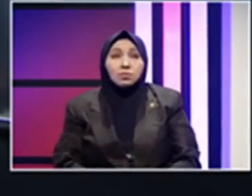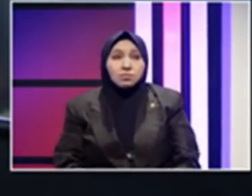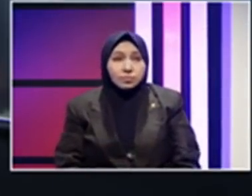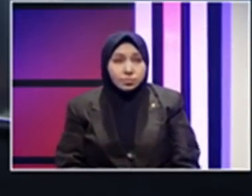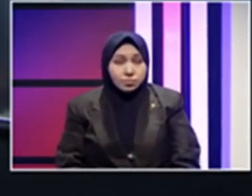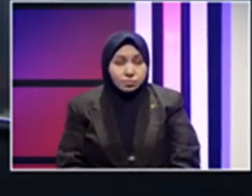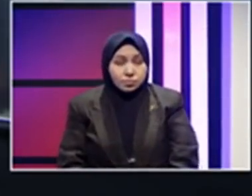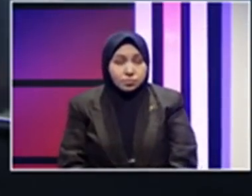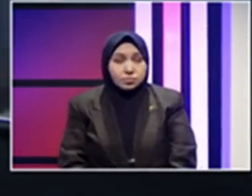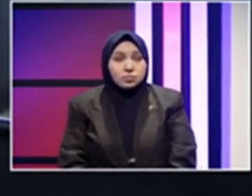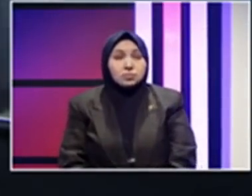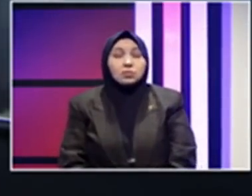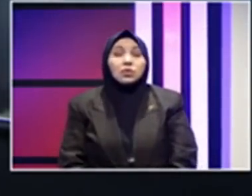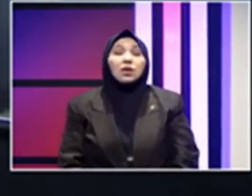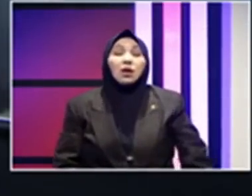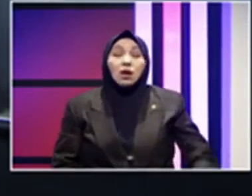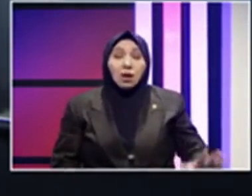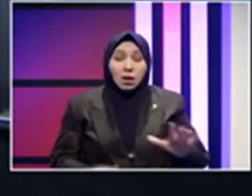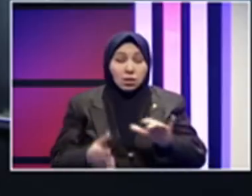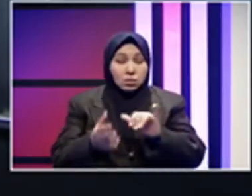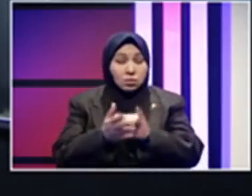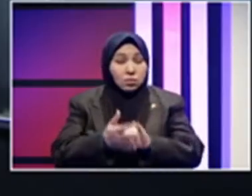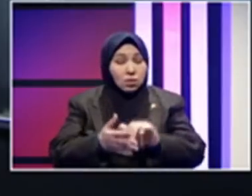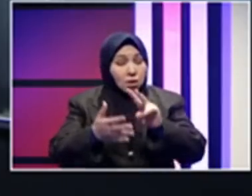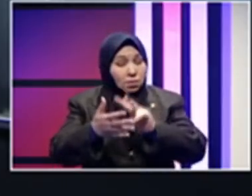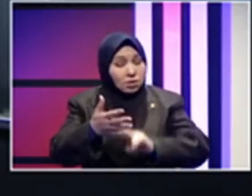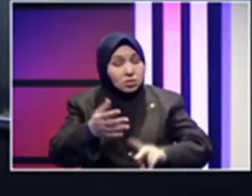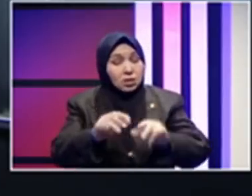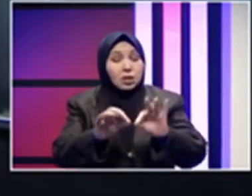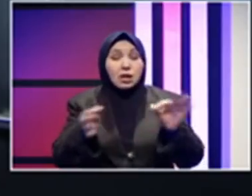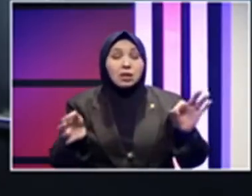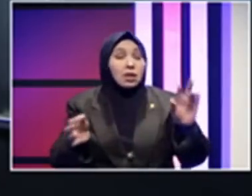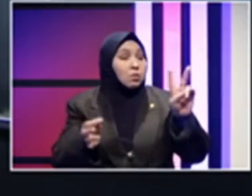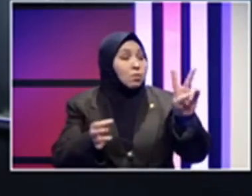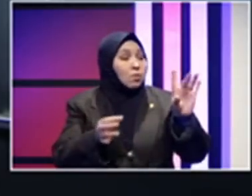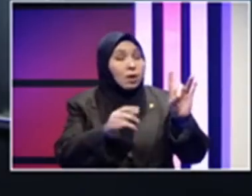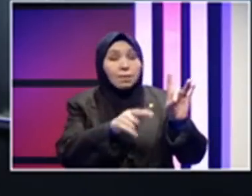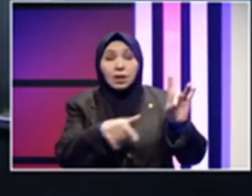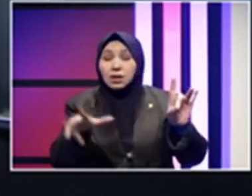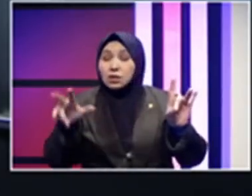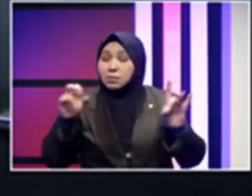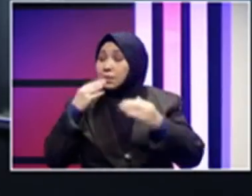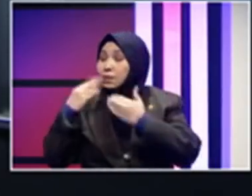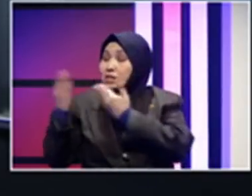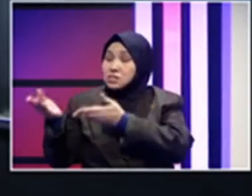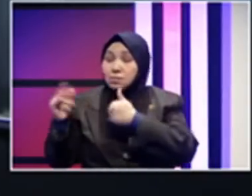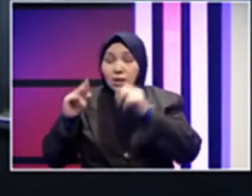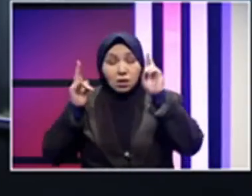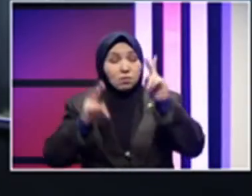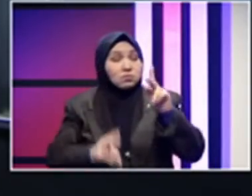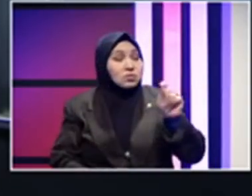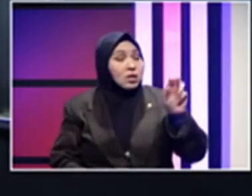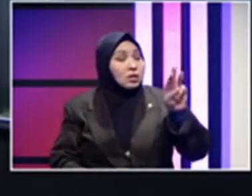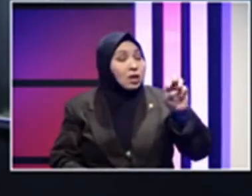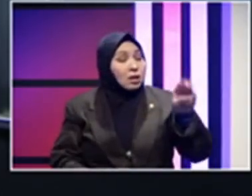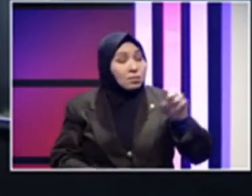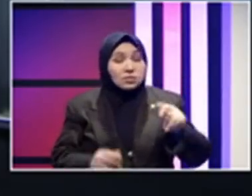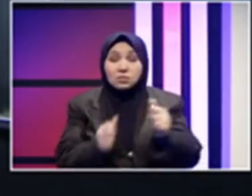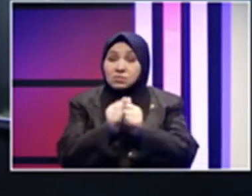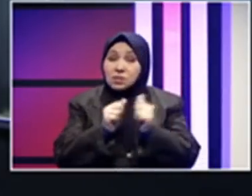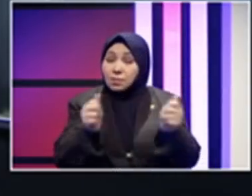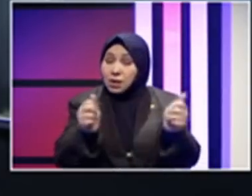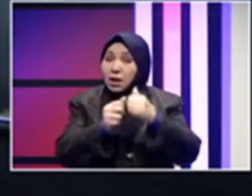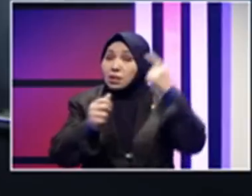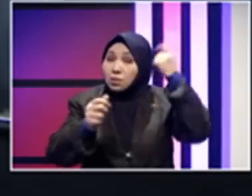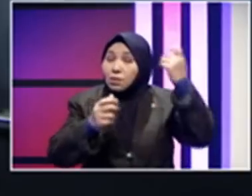Azim. Sadaqallahul Azim, gitulah bacaan daripada ayat 28 hingga 30. Terima kasih ucapkan pada Ustaz Tarmizi memimpin bacaan bersama dengan tuan-tuan,